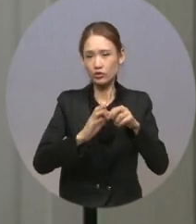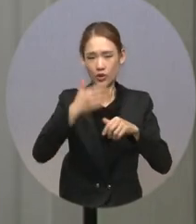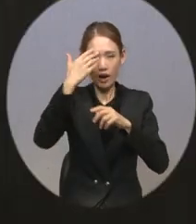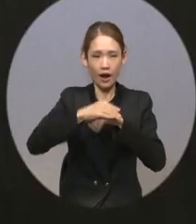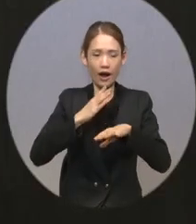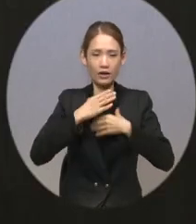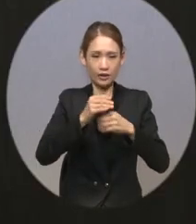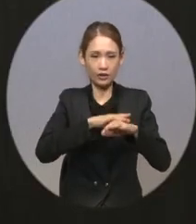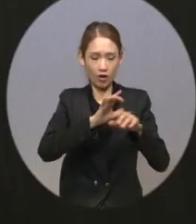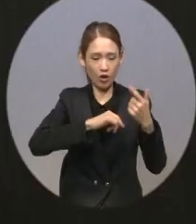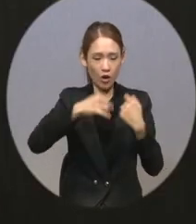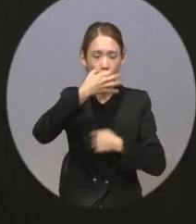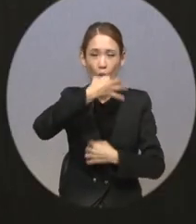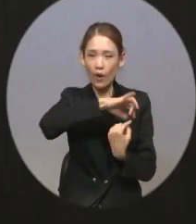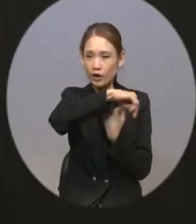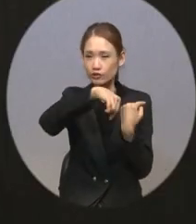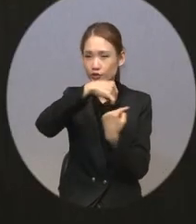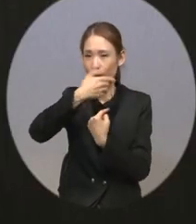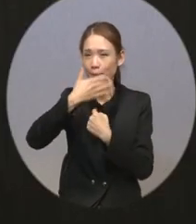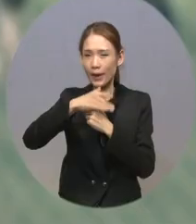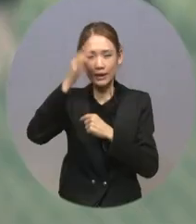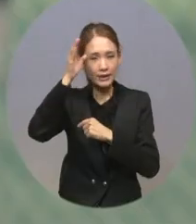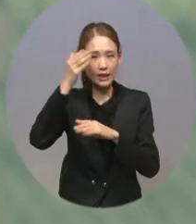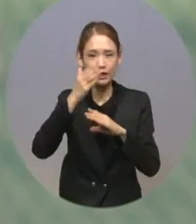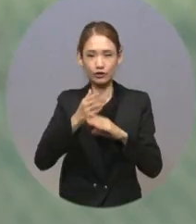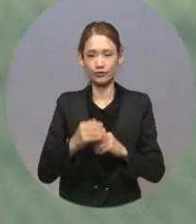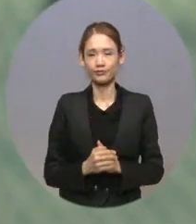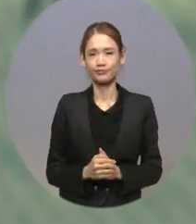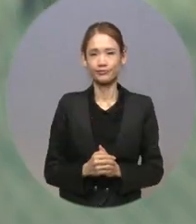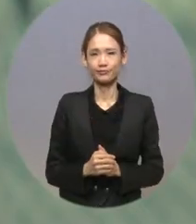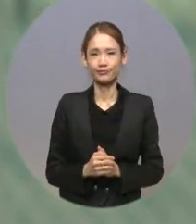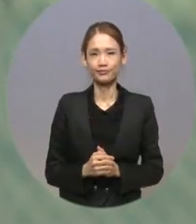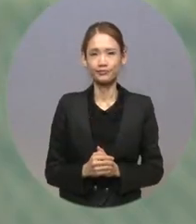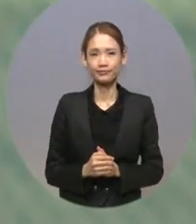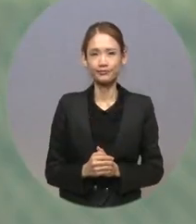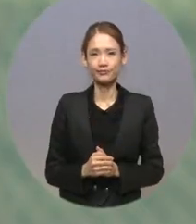효과적으로 운영될 수 있도록 했습니다 복지 tv 뉴스 이게 아닙니다